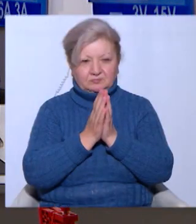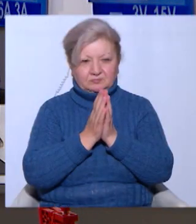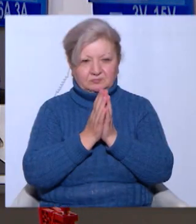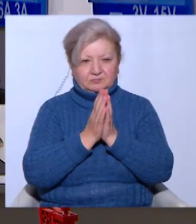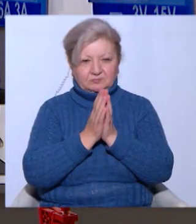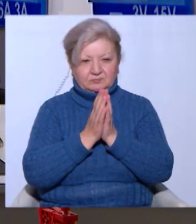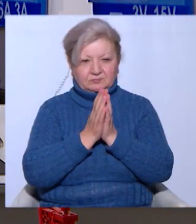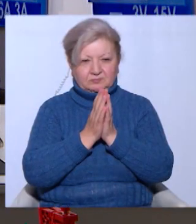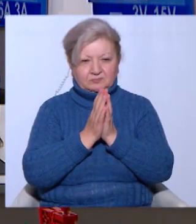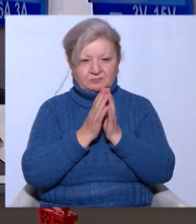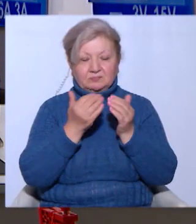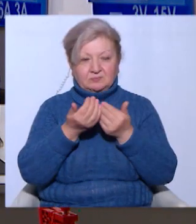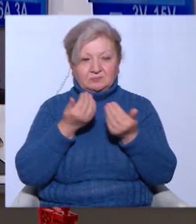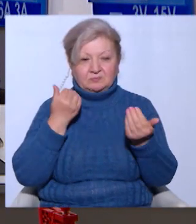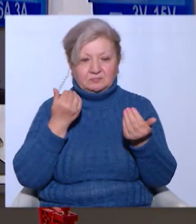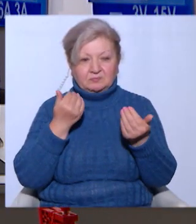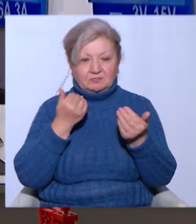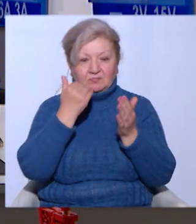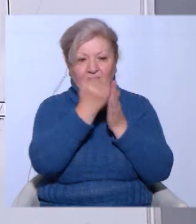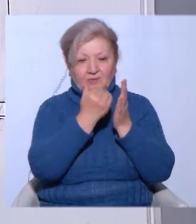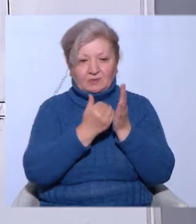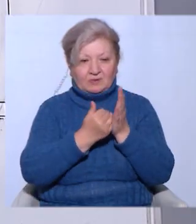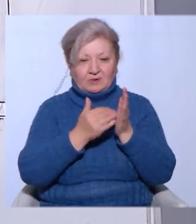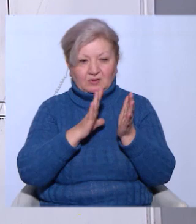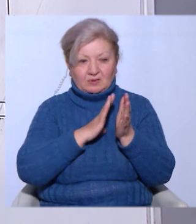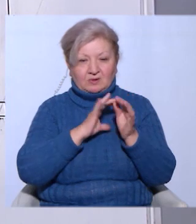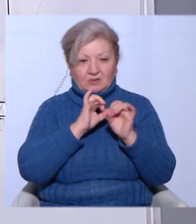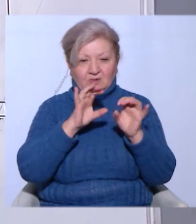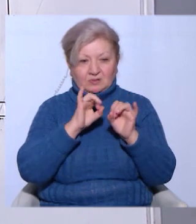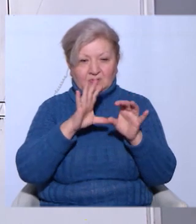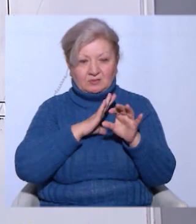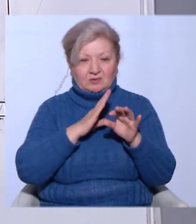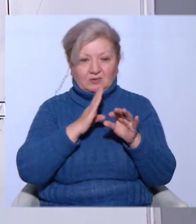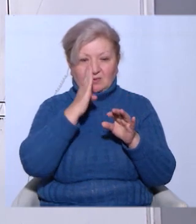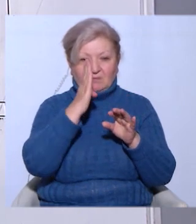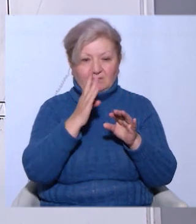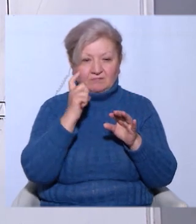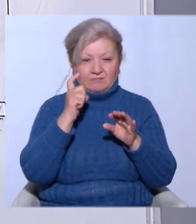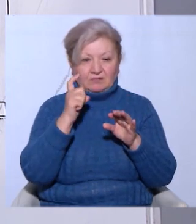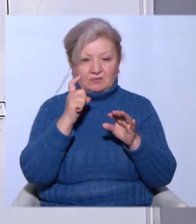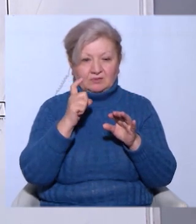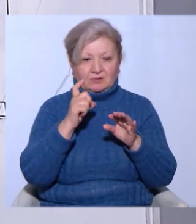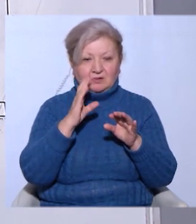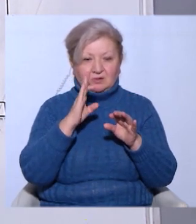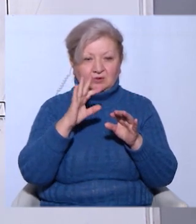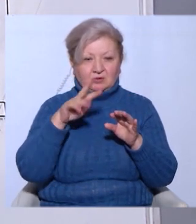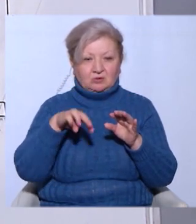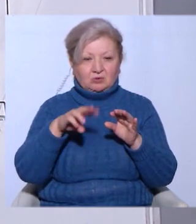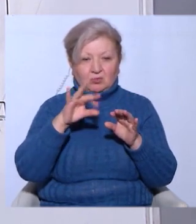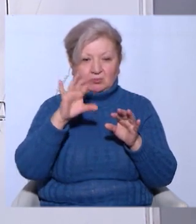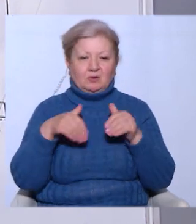მოგესალმებით. განვაგრძოთ ტელეგაკვეთილებს. დღეს ვისაუბრებთ მრუდწირულ მოძრაობაზე, მაგრამ მანამდე მინდა რომ